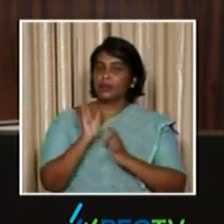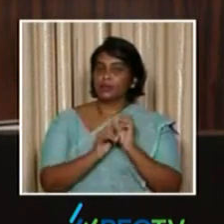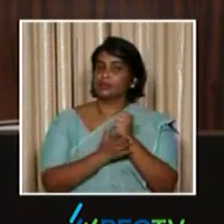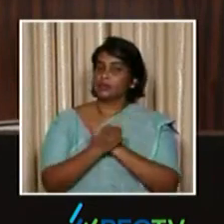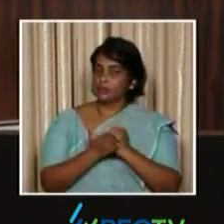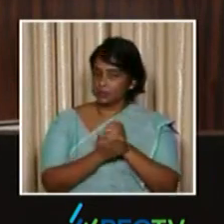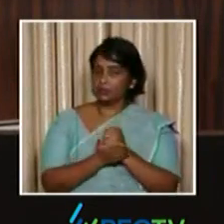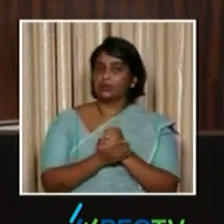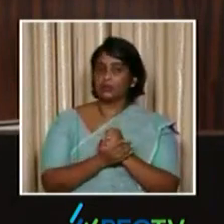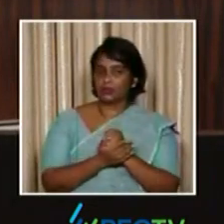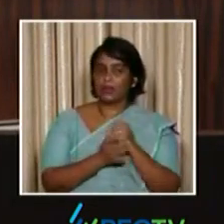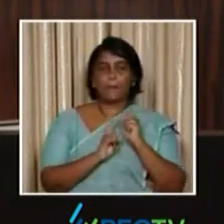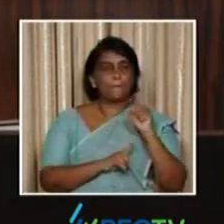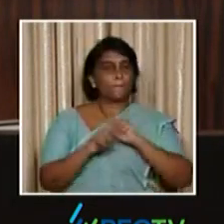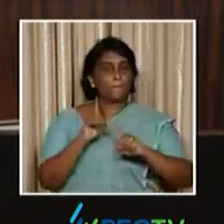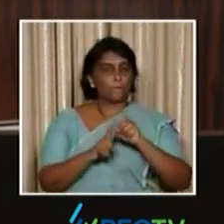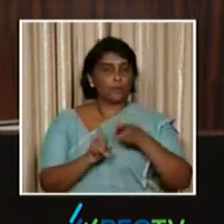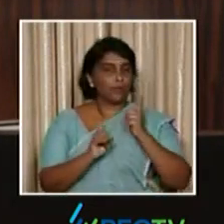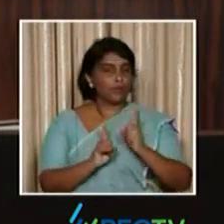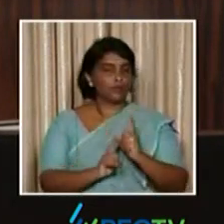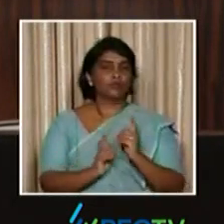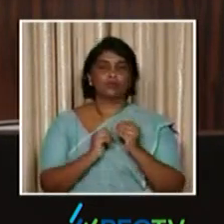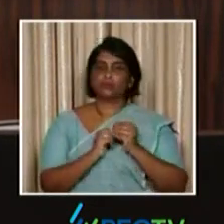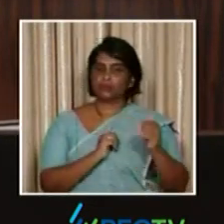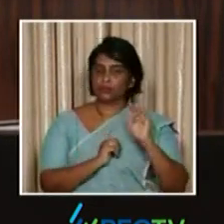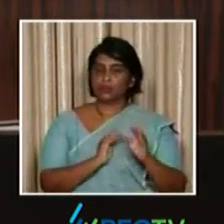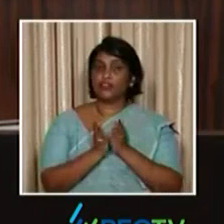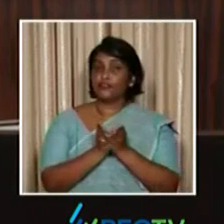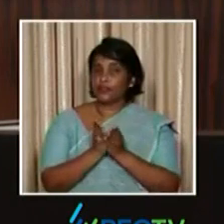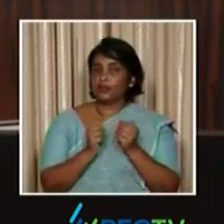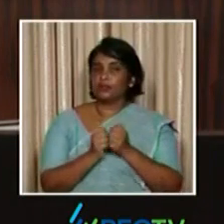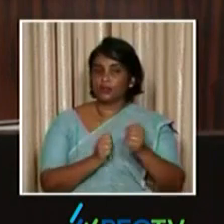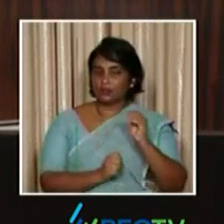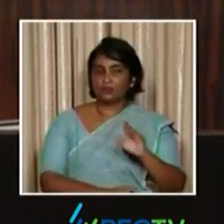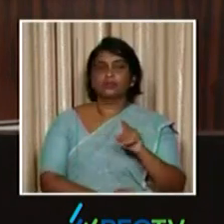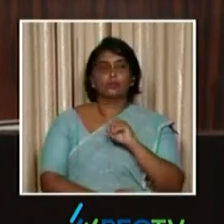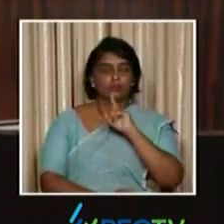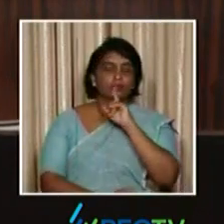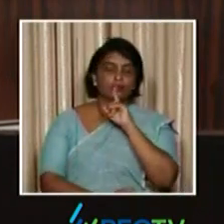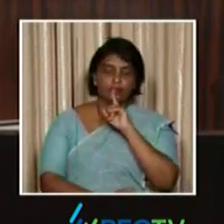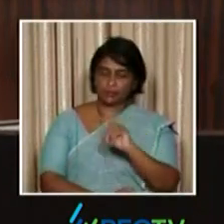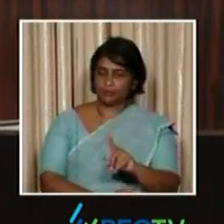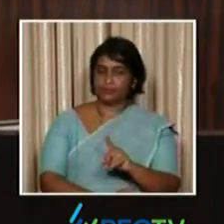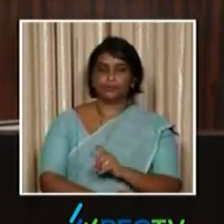ගරු මන්ත්‍රීවරුන් පාර්ලිමේන්තුවේ ස්ථාවර නියෝග අනුගමනය කරමින් විනයානුකූලව කටයුතු කළ යුතු බව මෙයින්